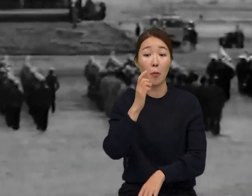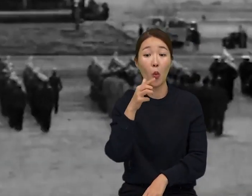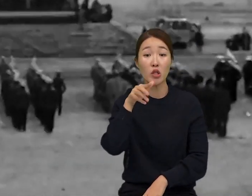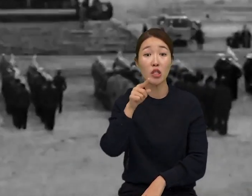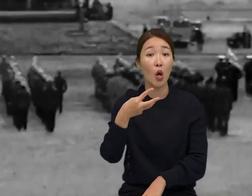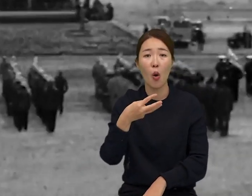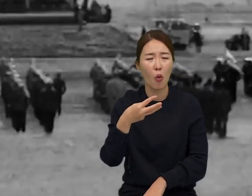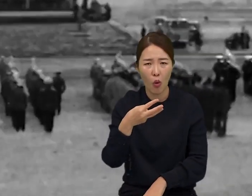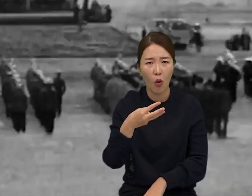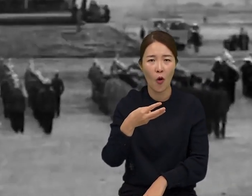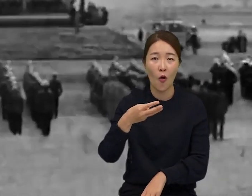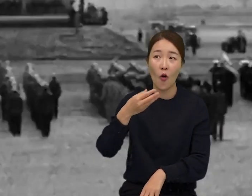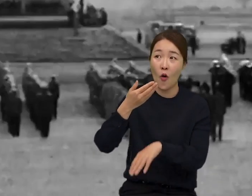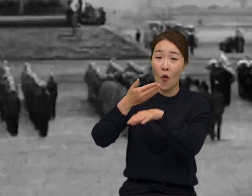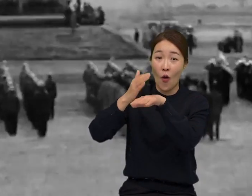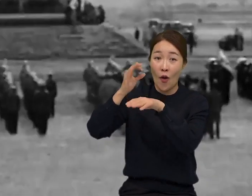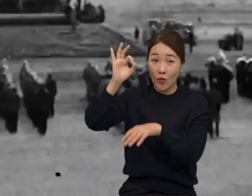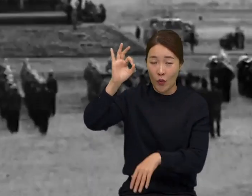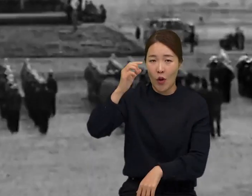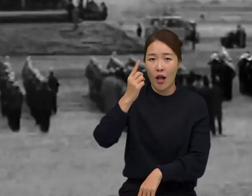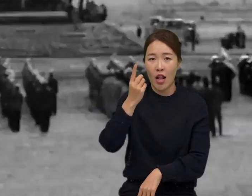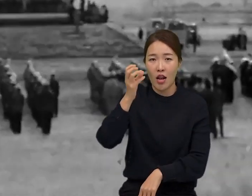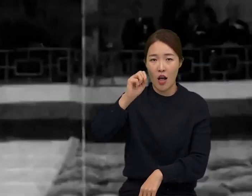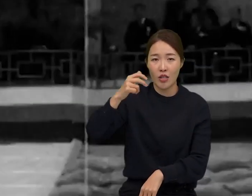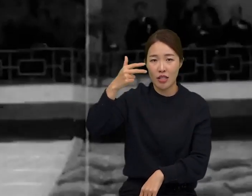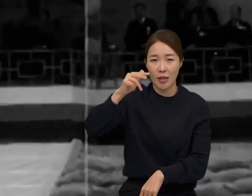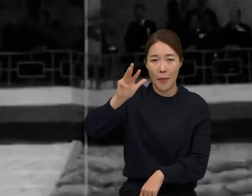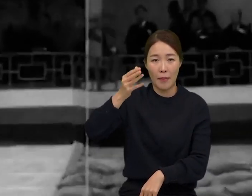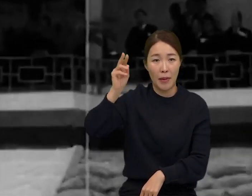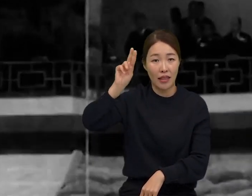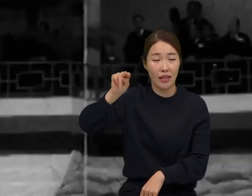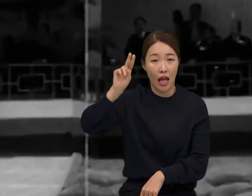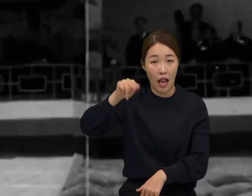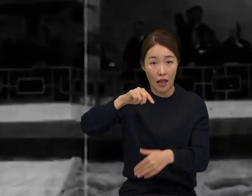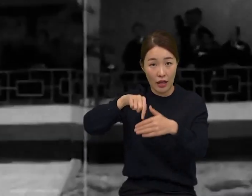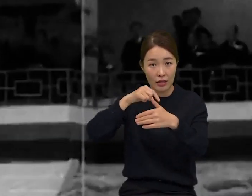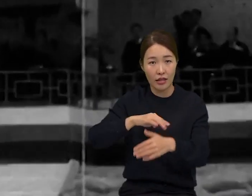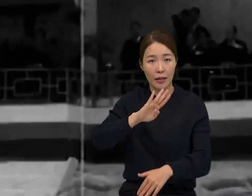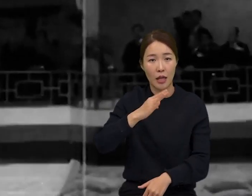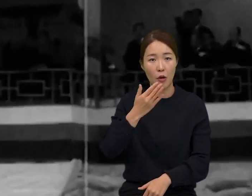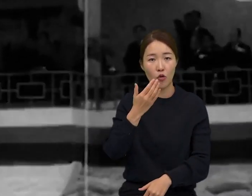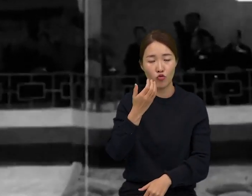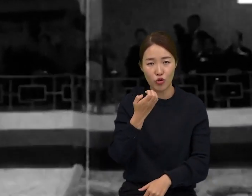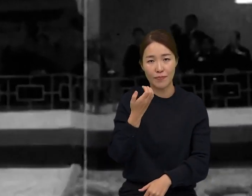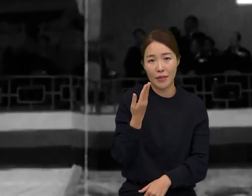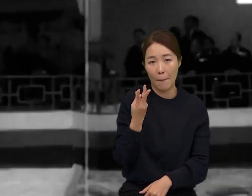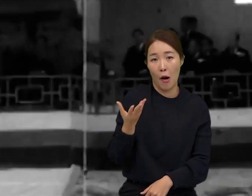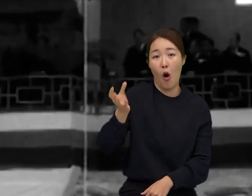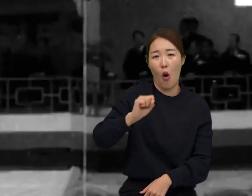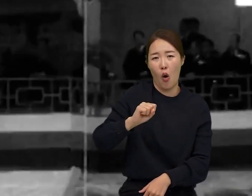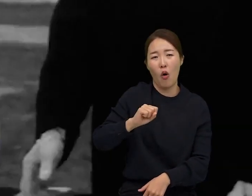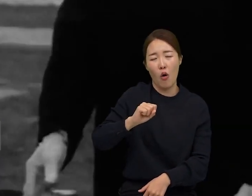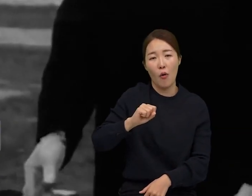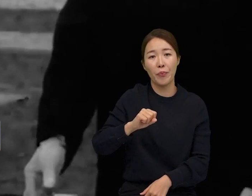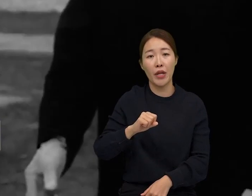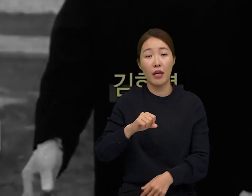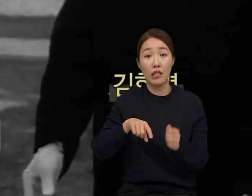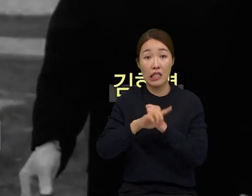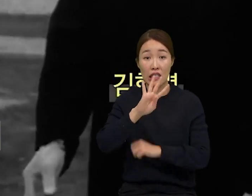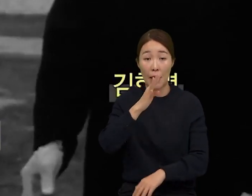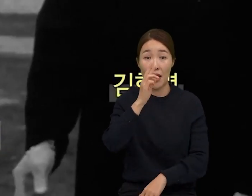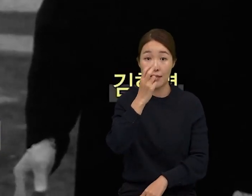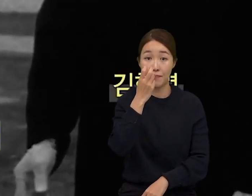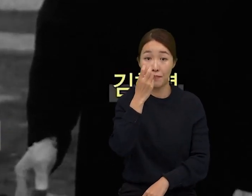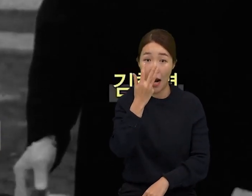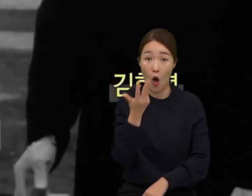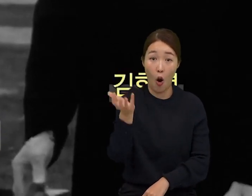1억 7,800만 달러, 내자 493억 원 등 총 1,204억 원을 투자했다. 428억